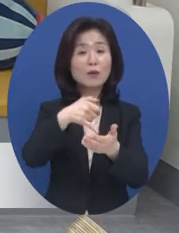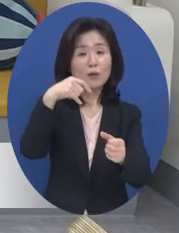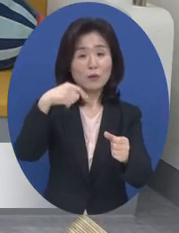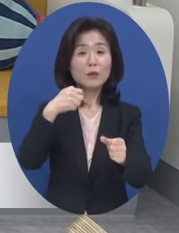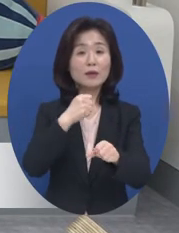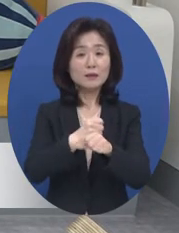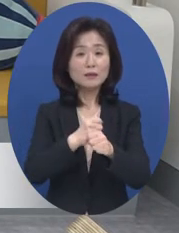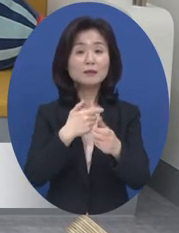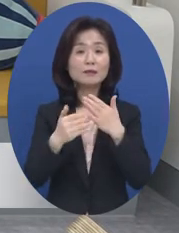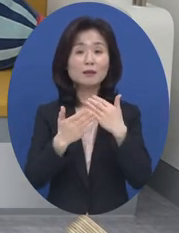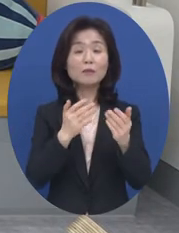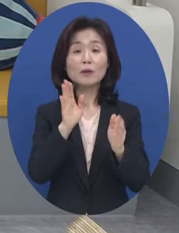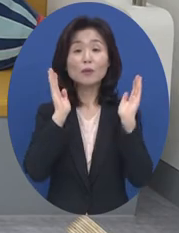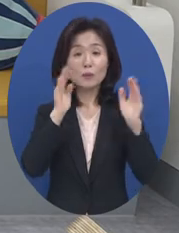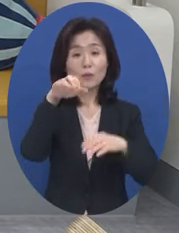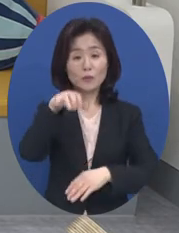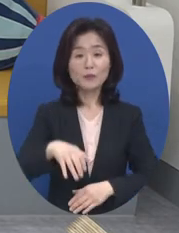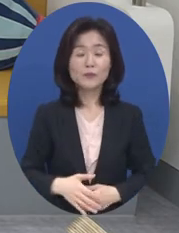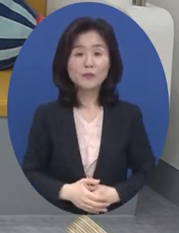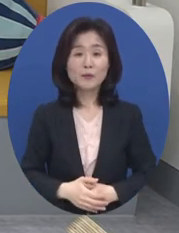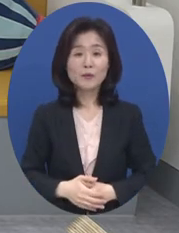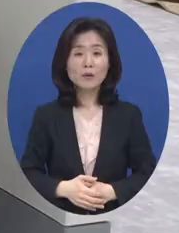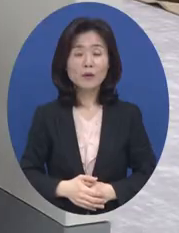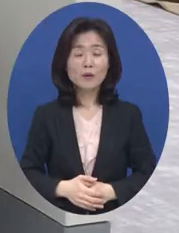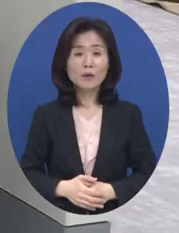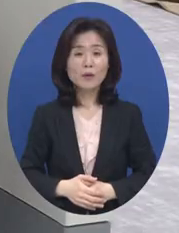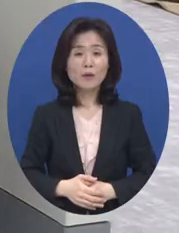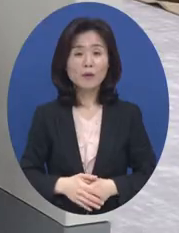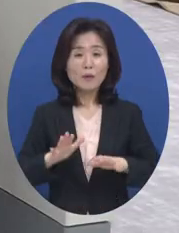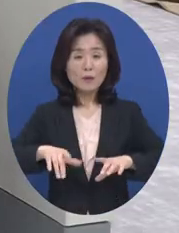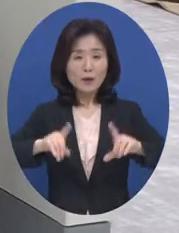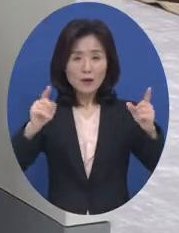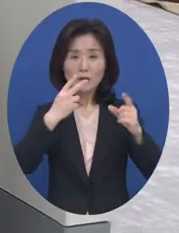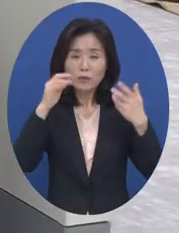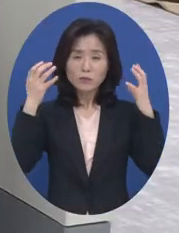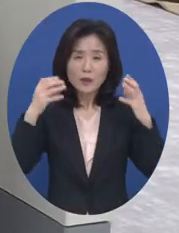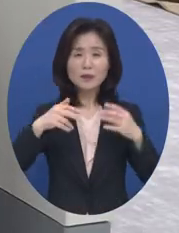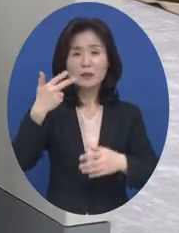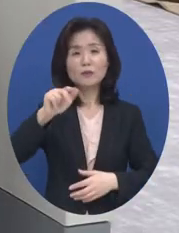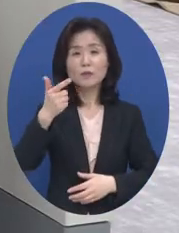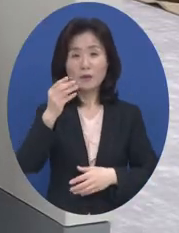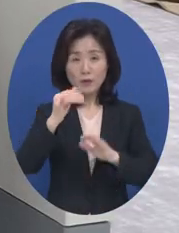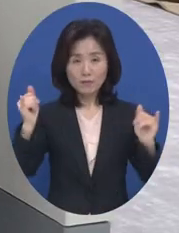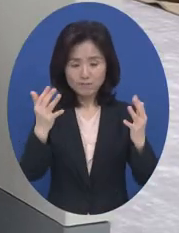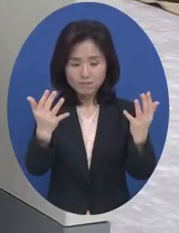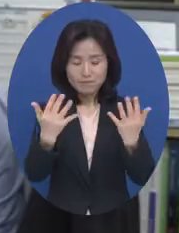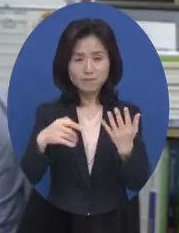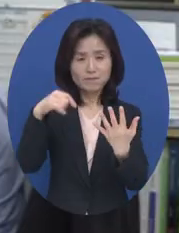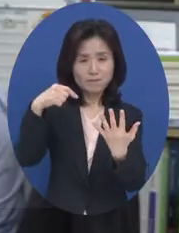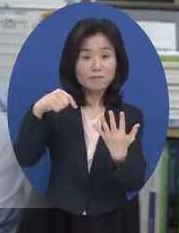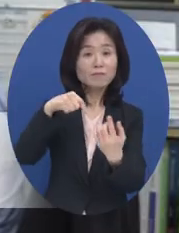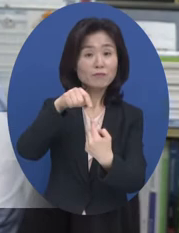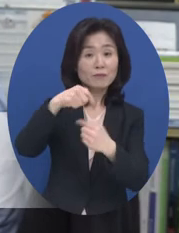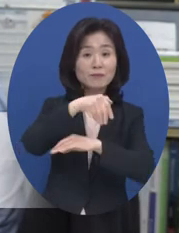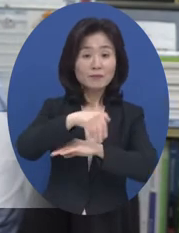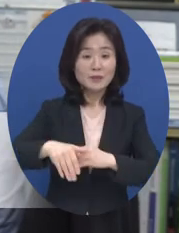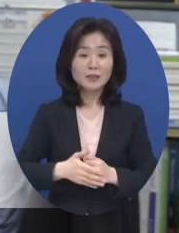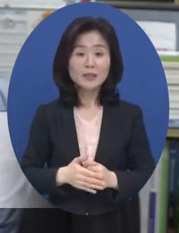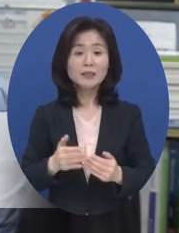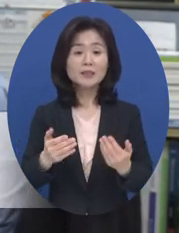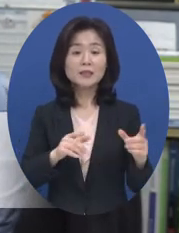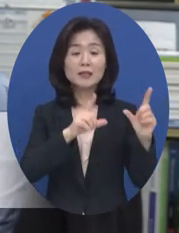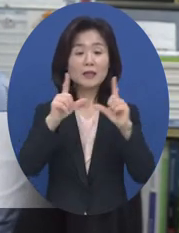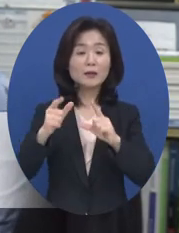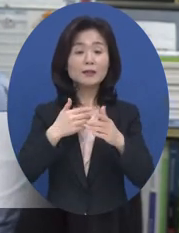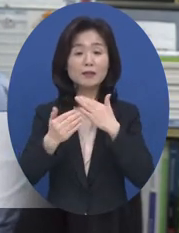체험학습 공간입니다 오랜 영유아 실천 6대 개봉을 대상으로 운영할 계획입니다 생활 체험용